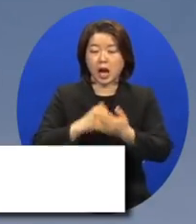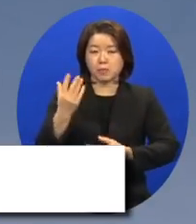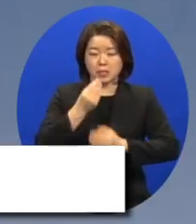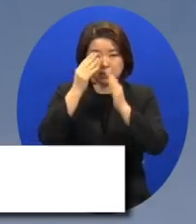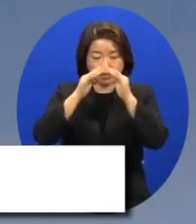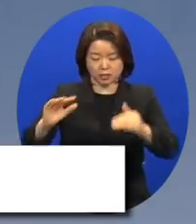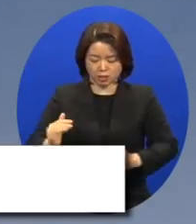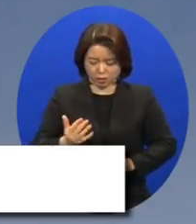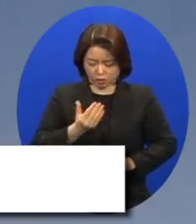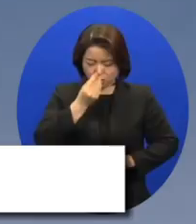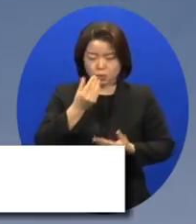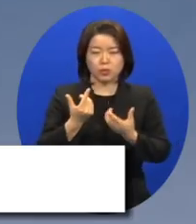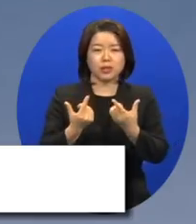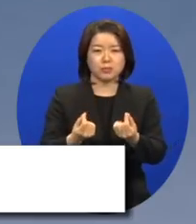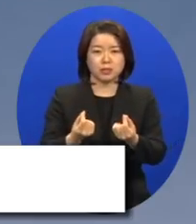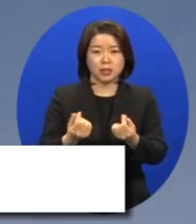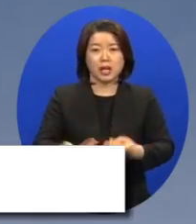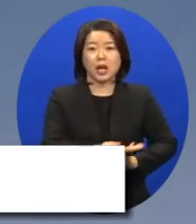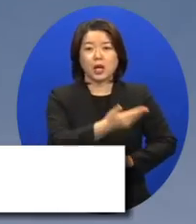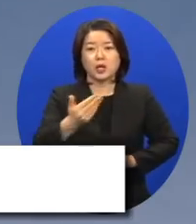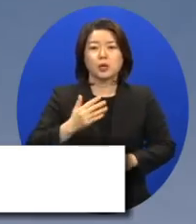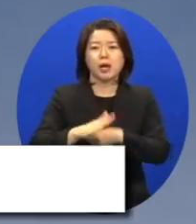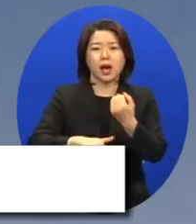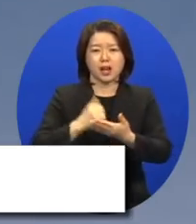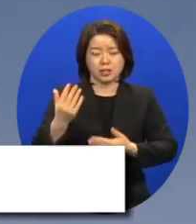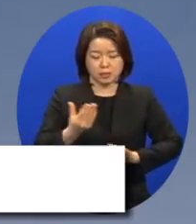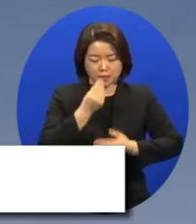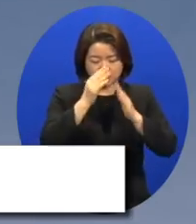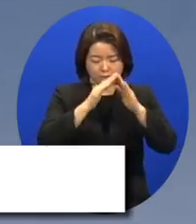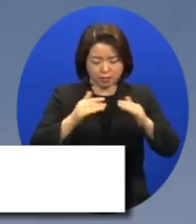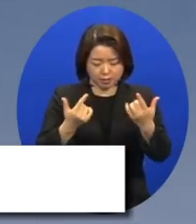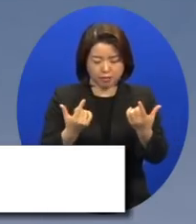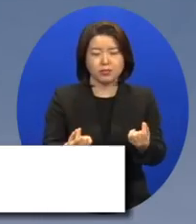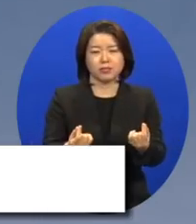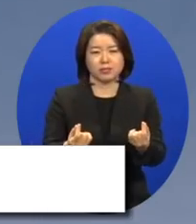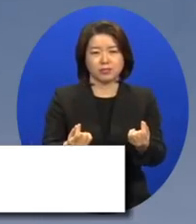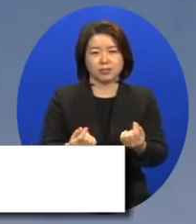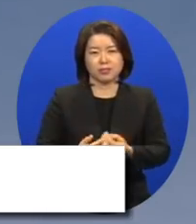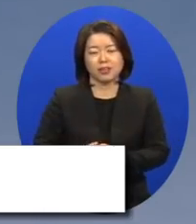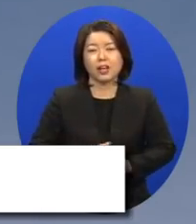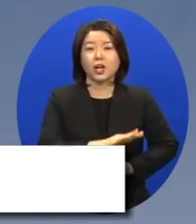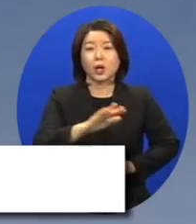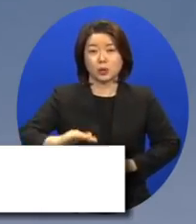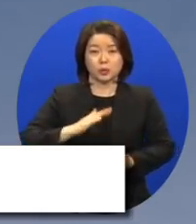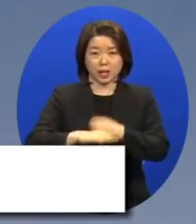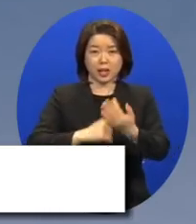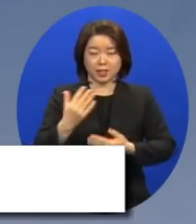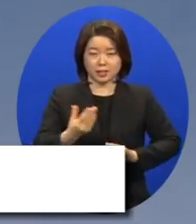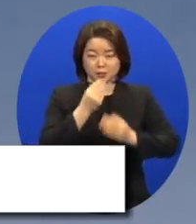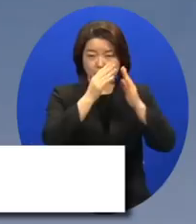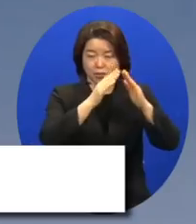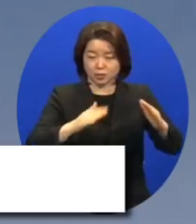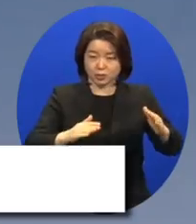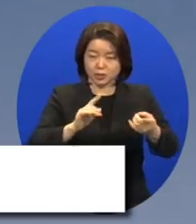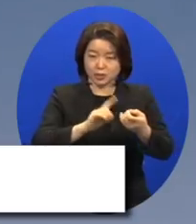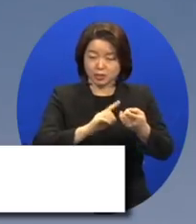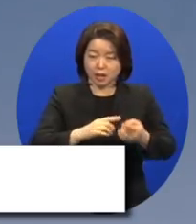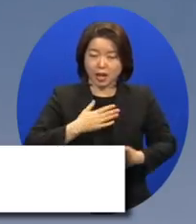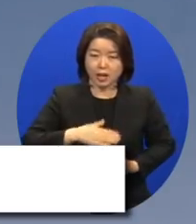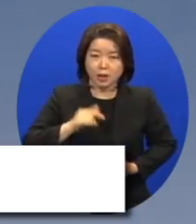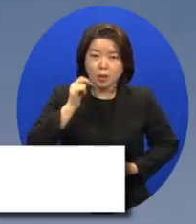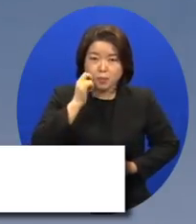거룩함 니다 여러분은 하나님의 성전입니다 우리가 하나님의 성전인 것을 알지 못하면